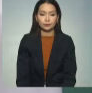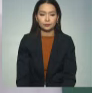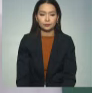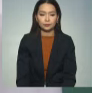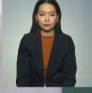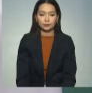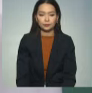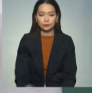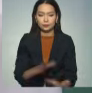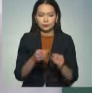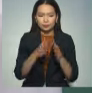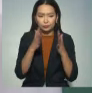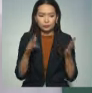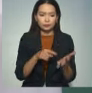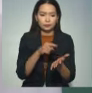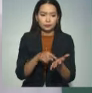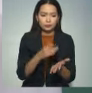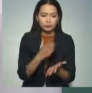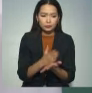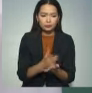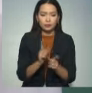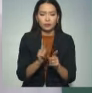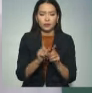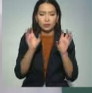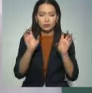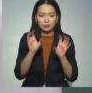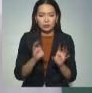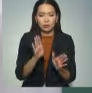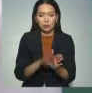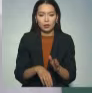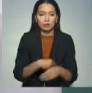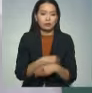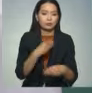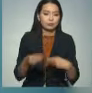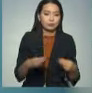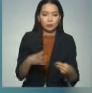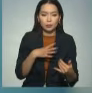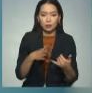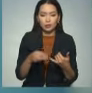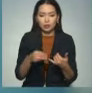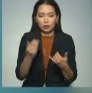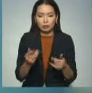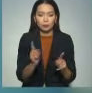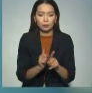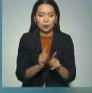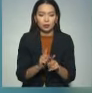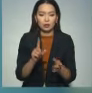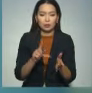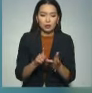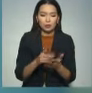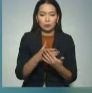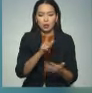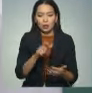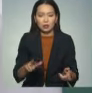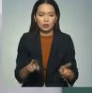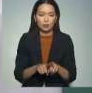бойынша үлкен сұрақтар бар. Яғни кезінде заңсыз берген жерлерде қазіргі уақытта үй соғу мәселесі бойынша онымен халық келіспейді. Заңсыз